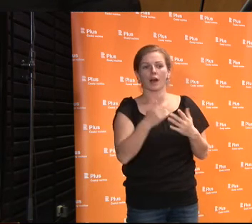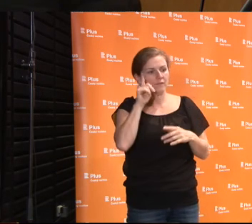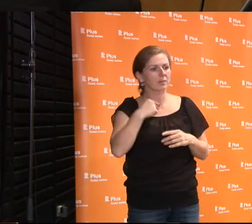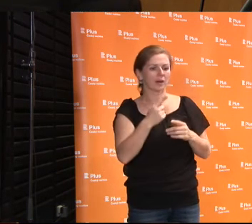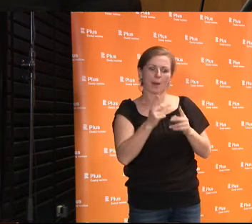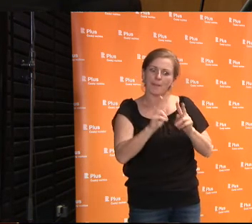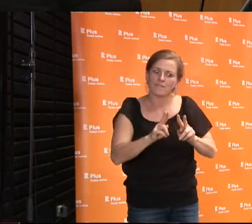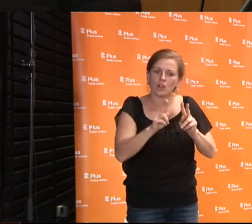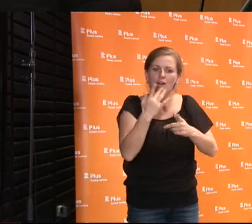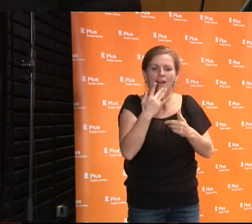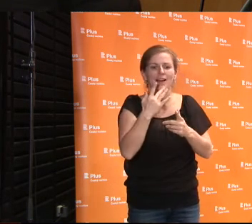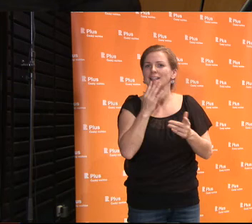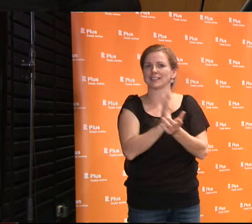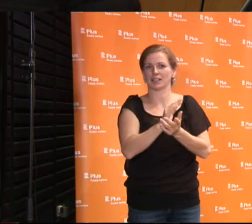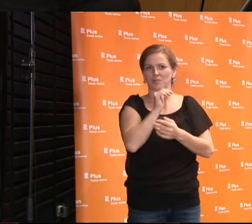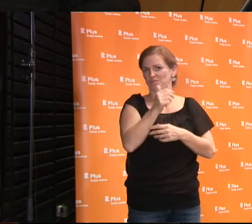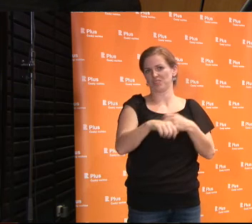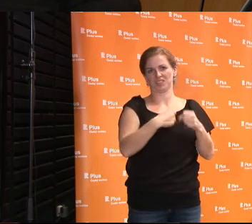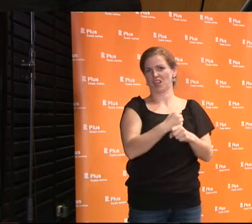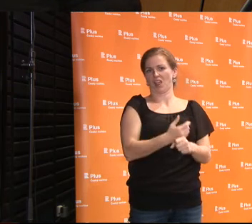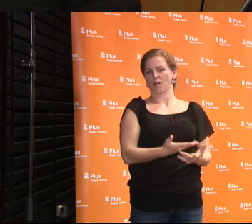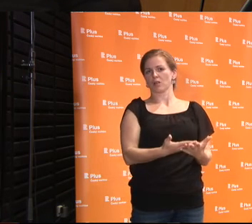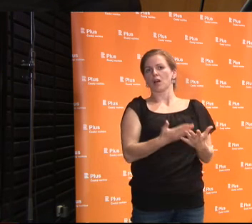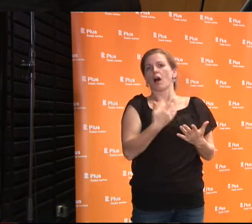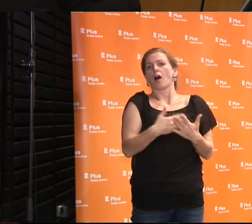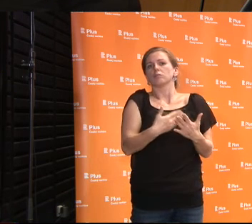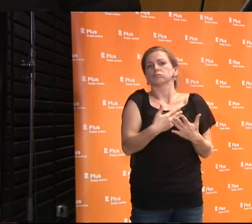neděláme. Bude skvělý,